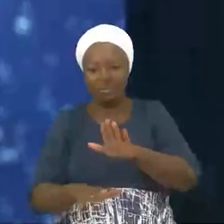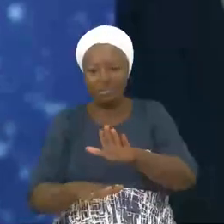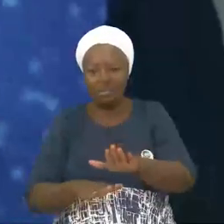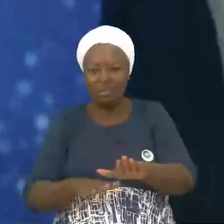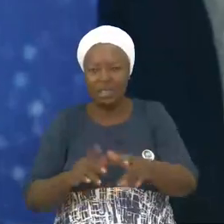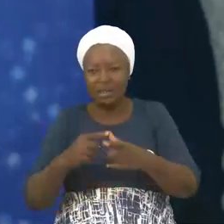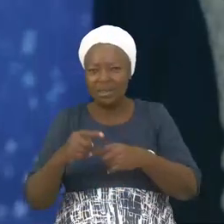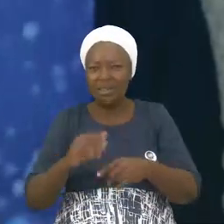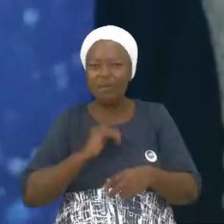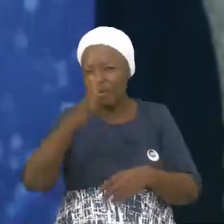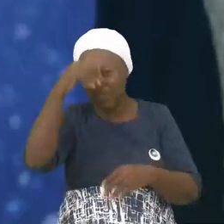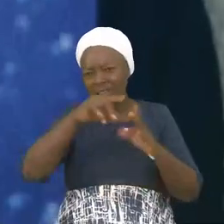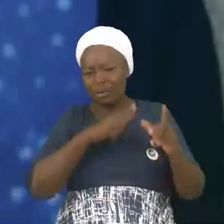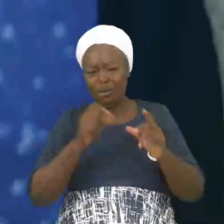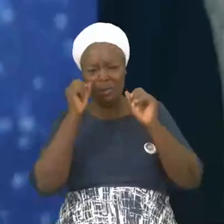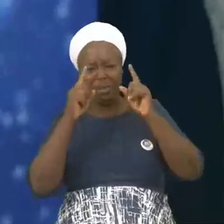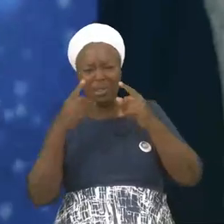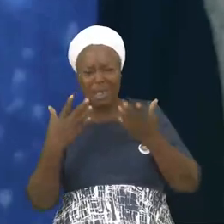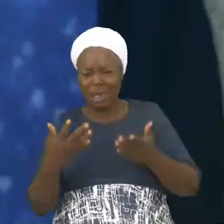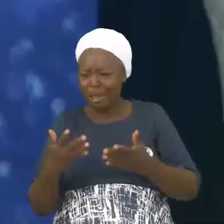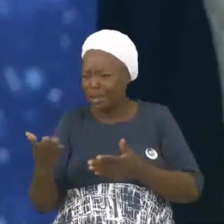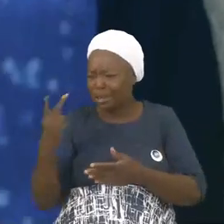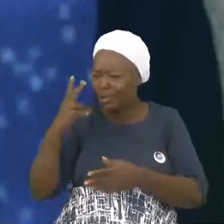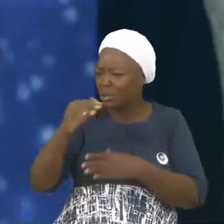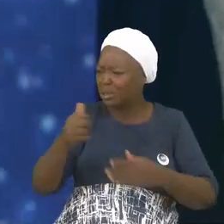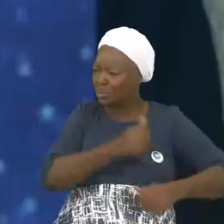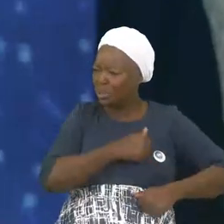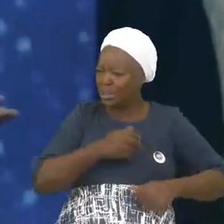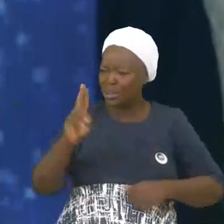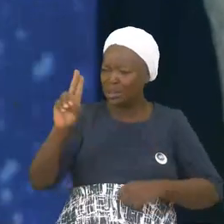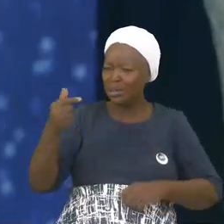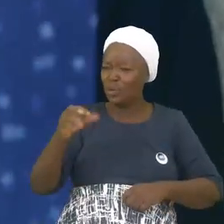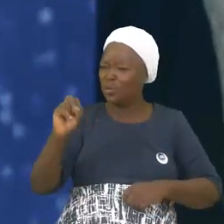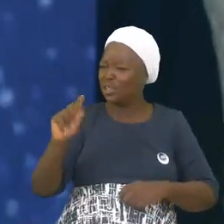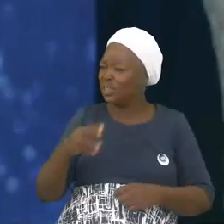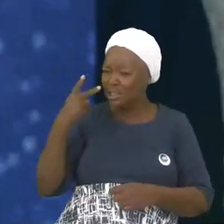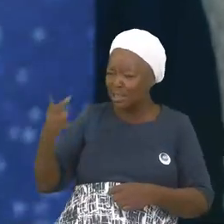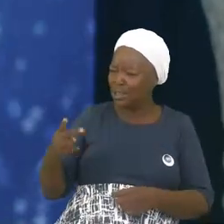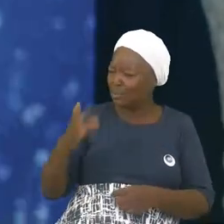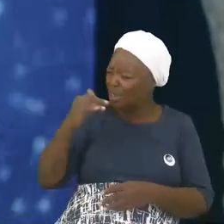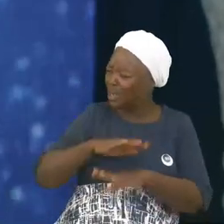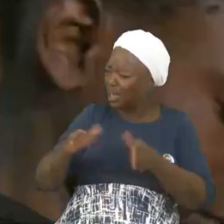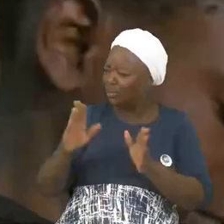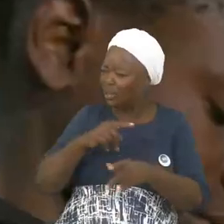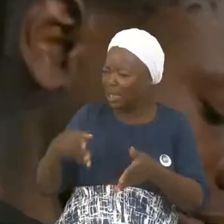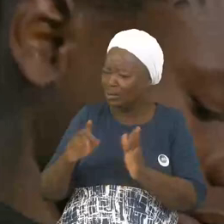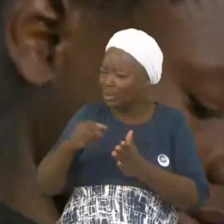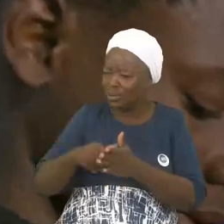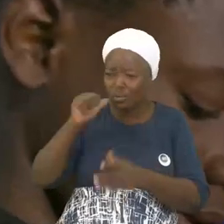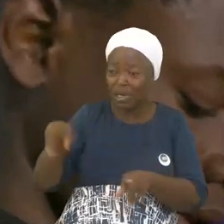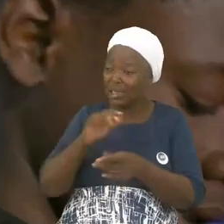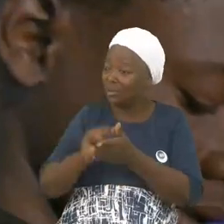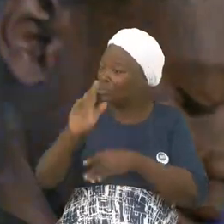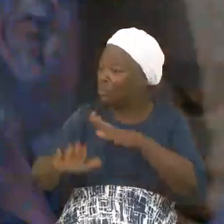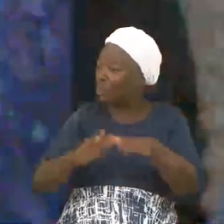bâtiment parlementaire, quelqu'un s'est levé et il marchait. J'étais surpris. J'ai dit, mais où sont les surveillants aussi? Pourquoi est-ce qu'on laisse ce